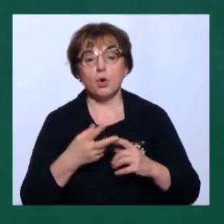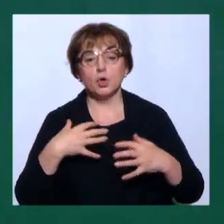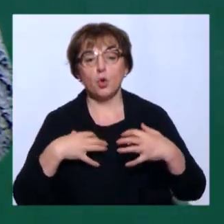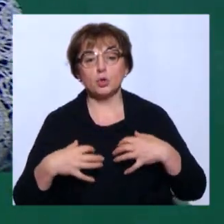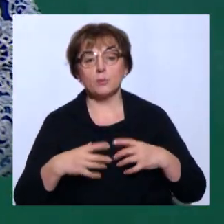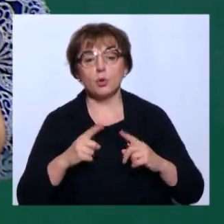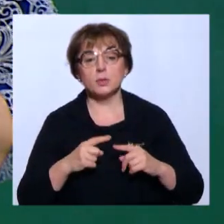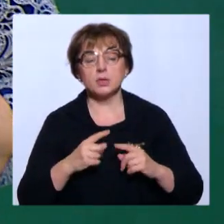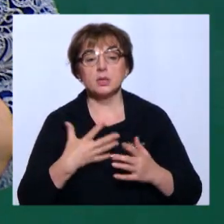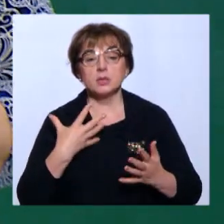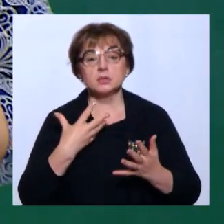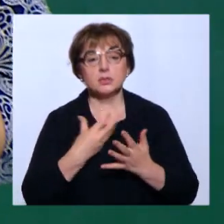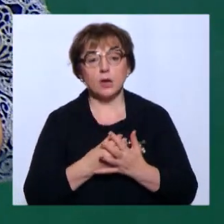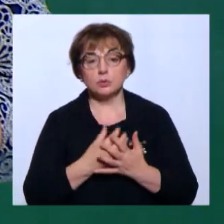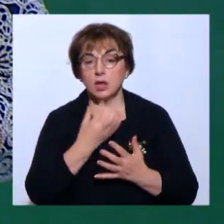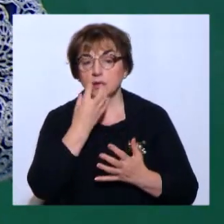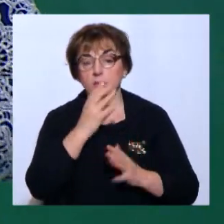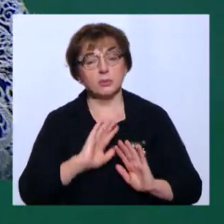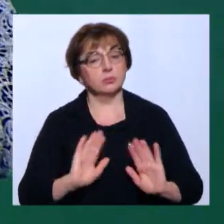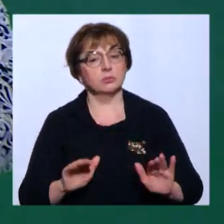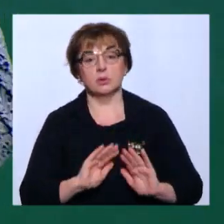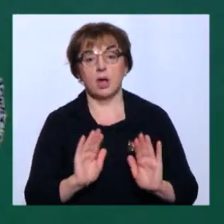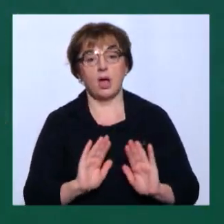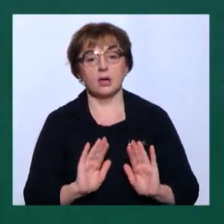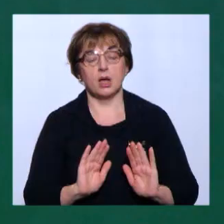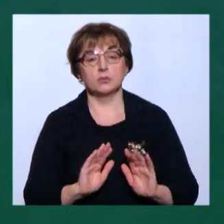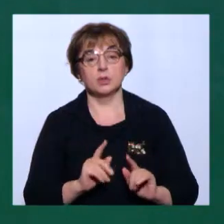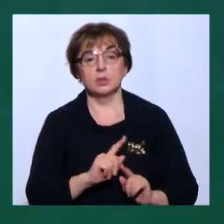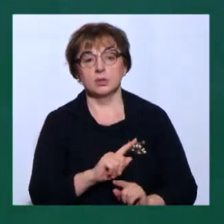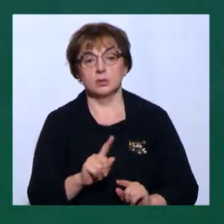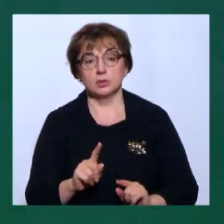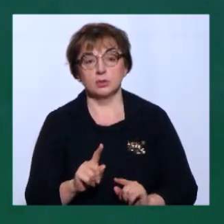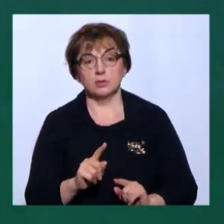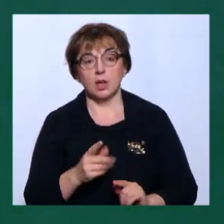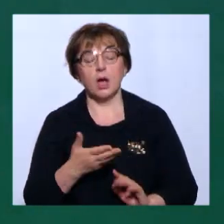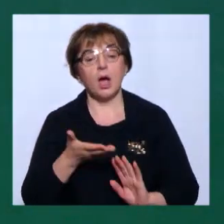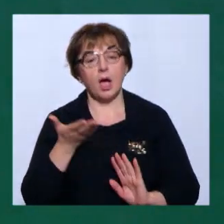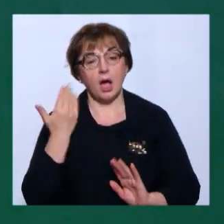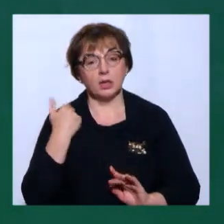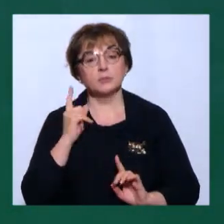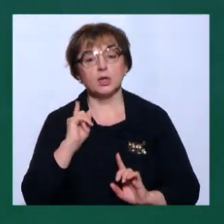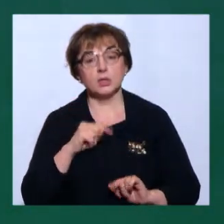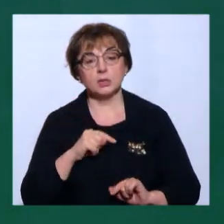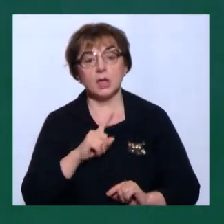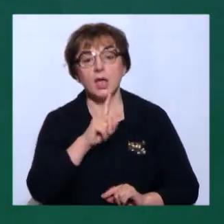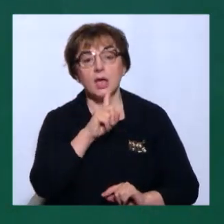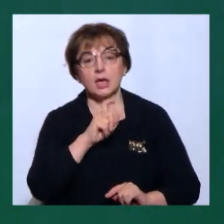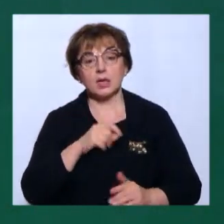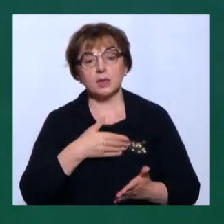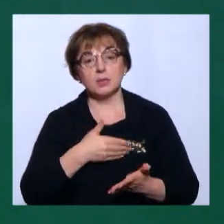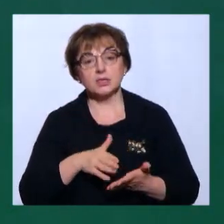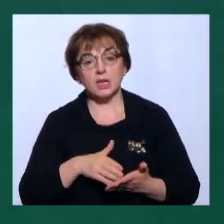რომლებთაც სხეულის საკუთარი ტემპერატურა არ გააჩნიათ. თქვენ აქამდე იცოდით უხერხემლო